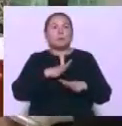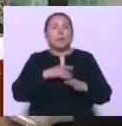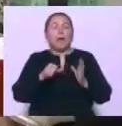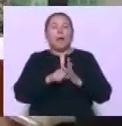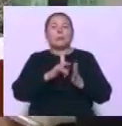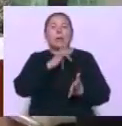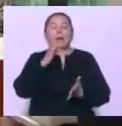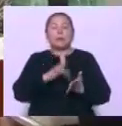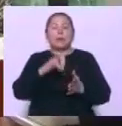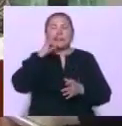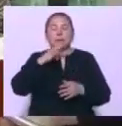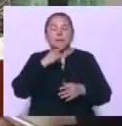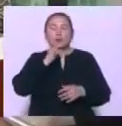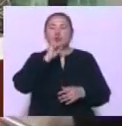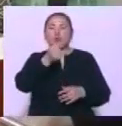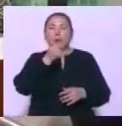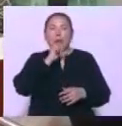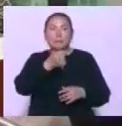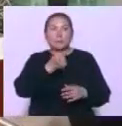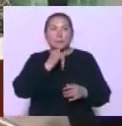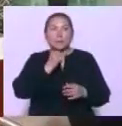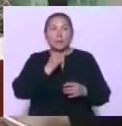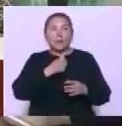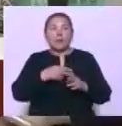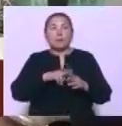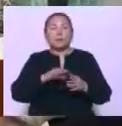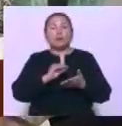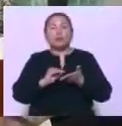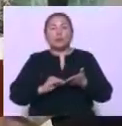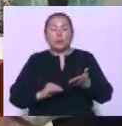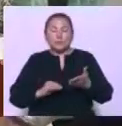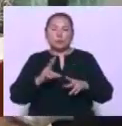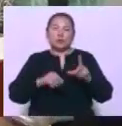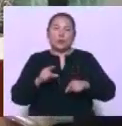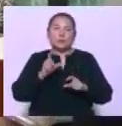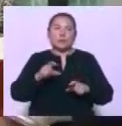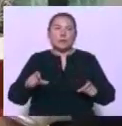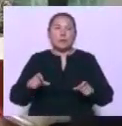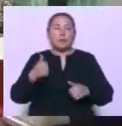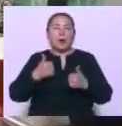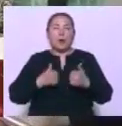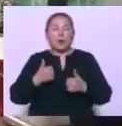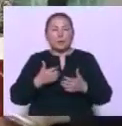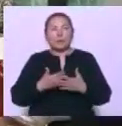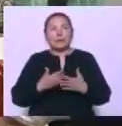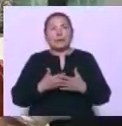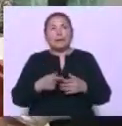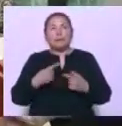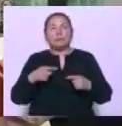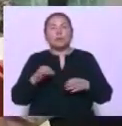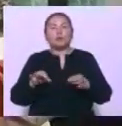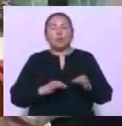қалада қазақ журналистердің қаржылық сауатын аша отырып, қазақ қоғамын дамытуға бастайтын